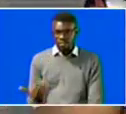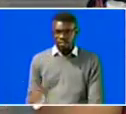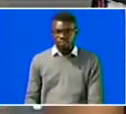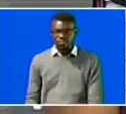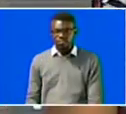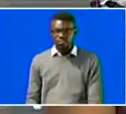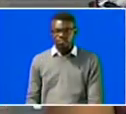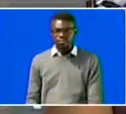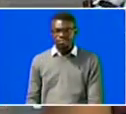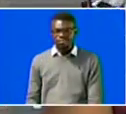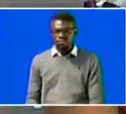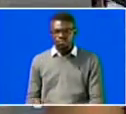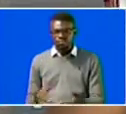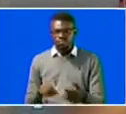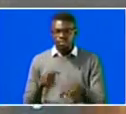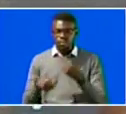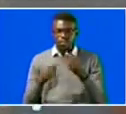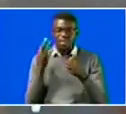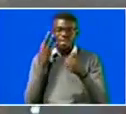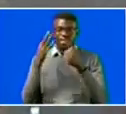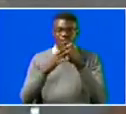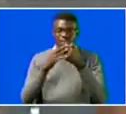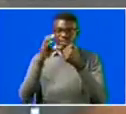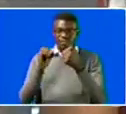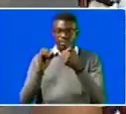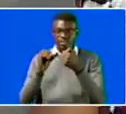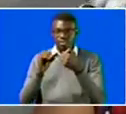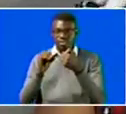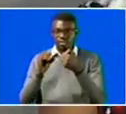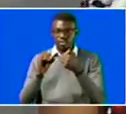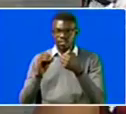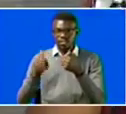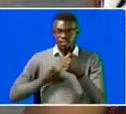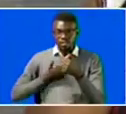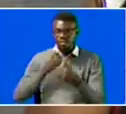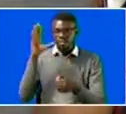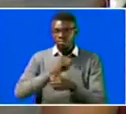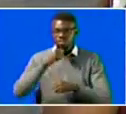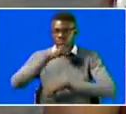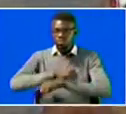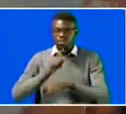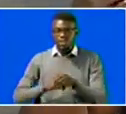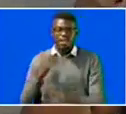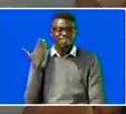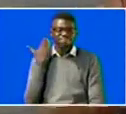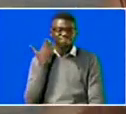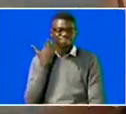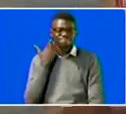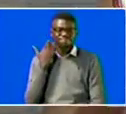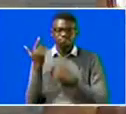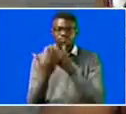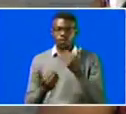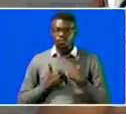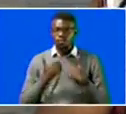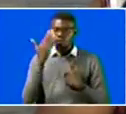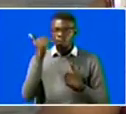Approximately 850,000 girls in Kenya miss school during their periods due to